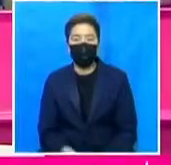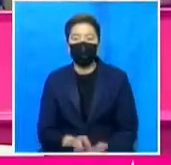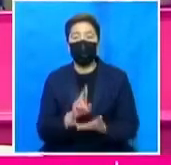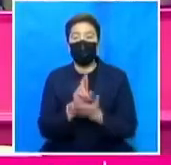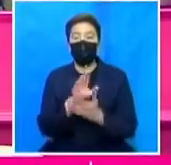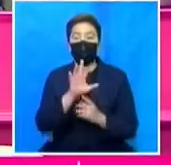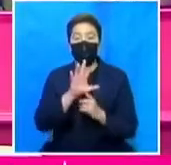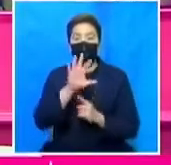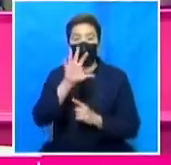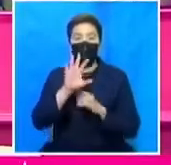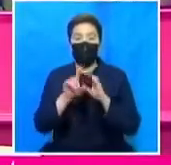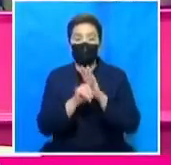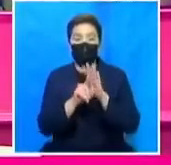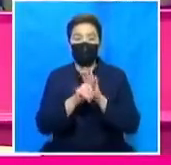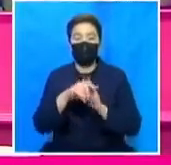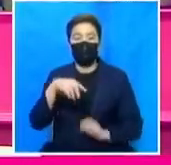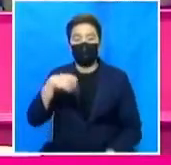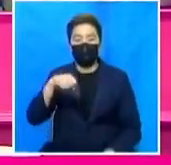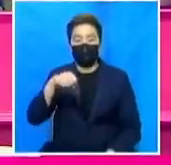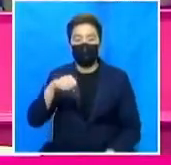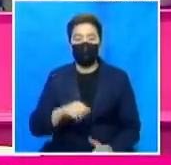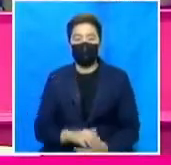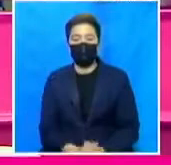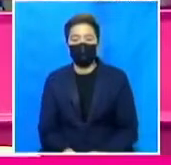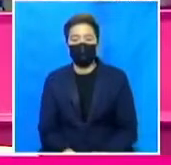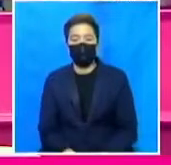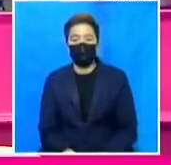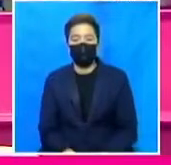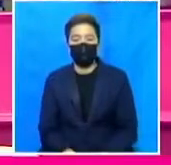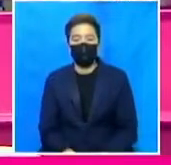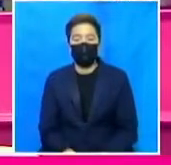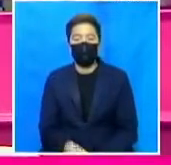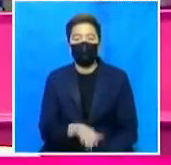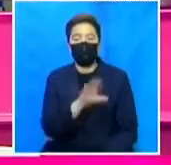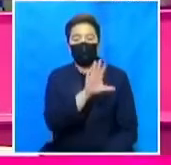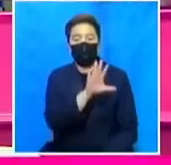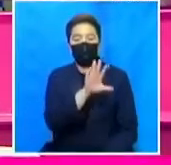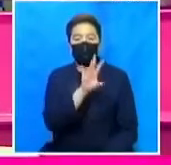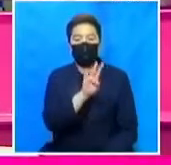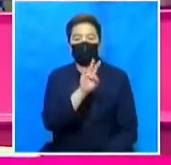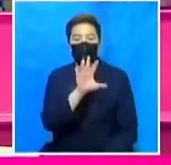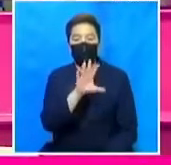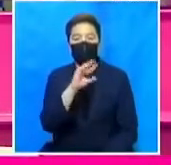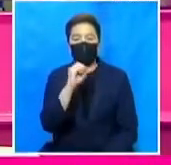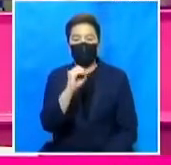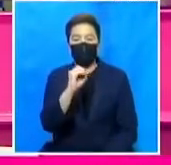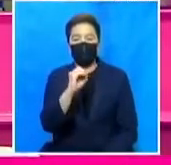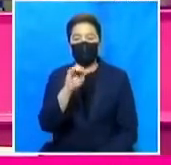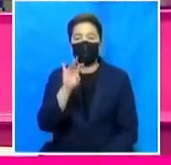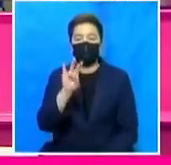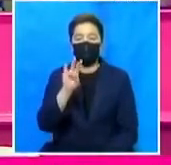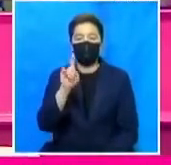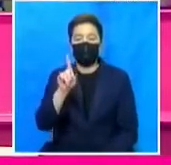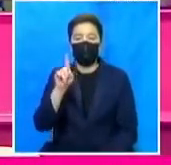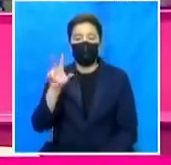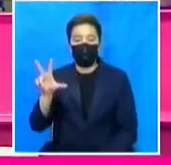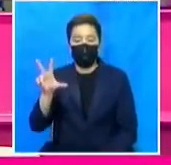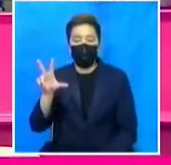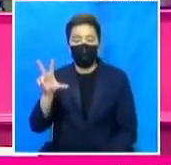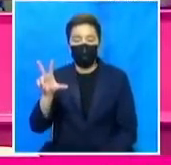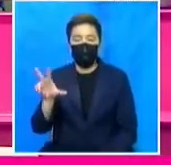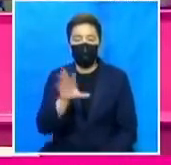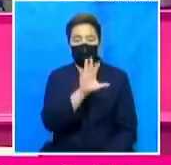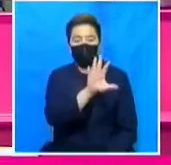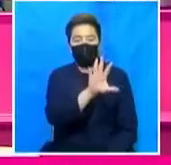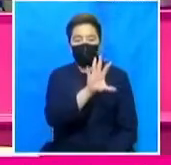อันดับที่ห้าหมุนครั้งที่สิบเลขที่ออกห้าเจ็ดห้าศูนย์เจ็ดหนึ่งสาม